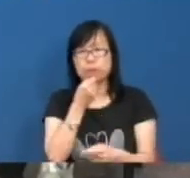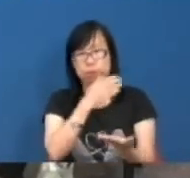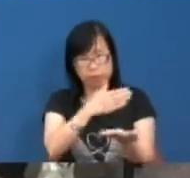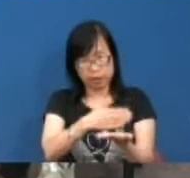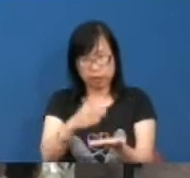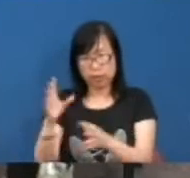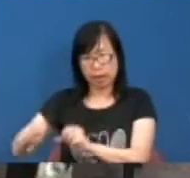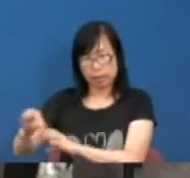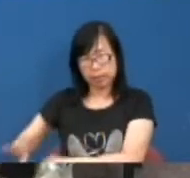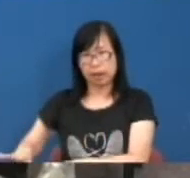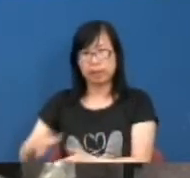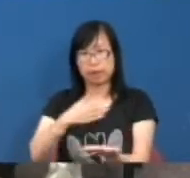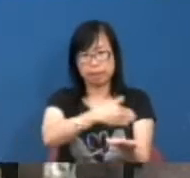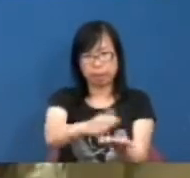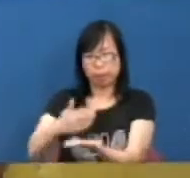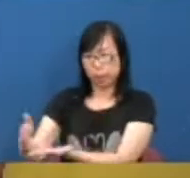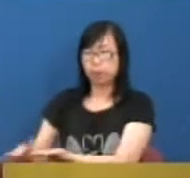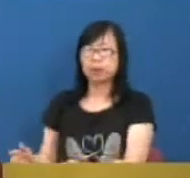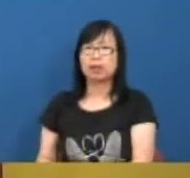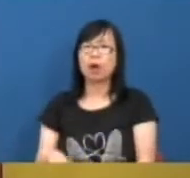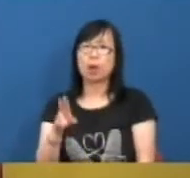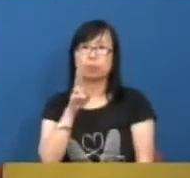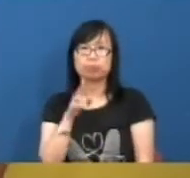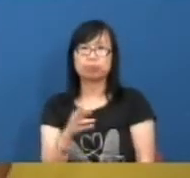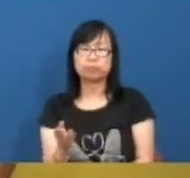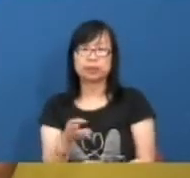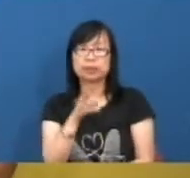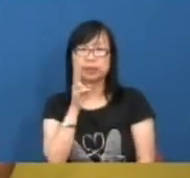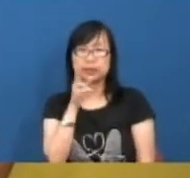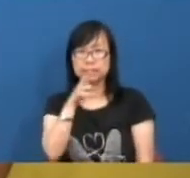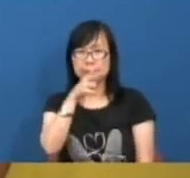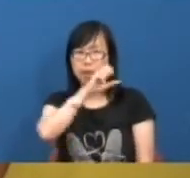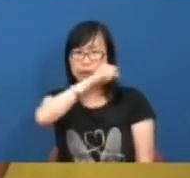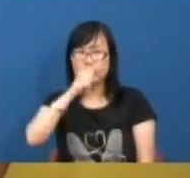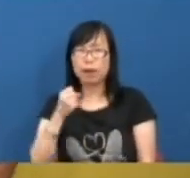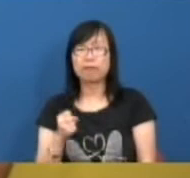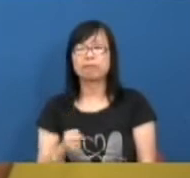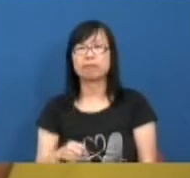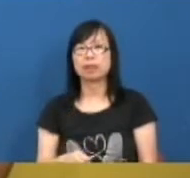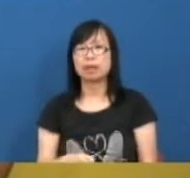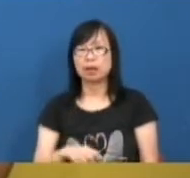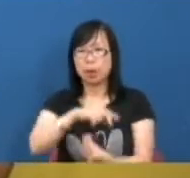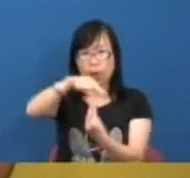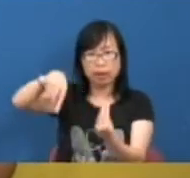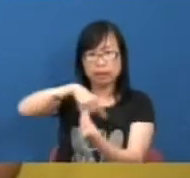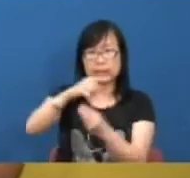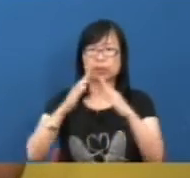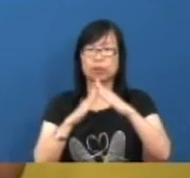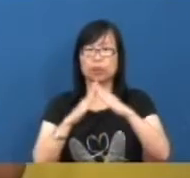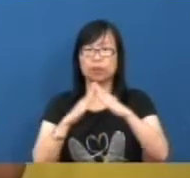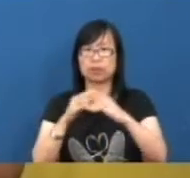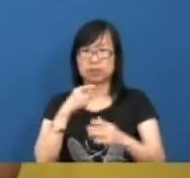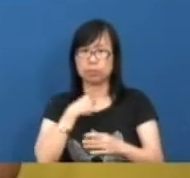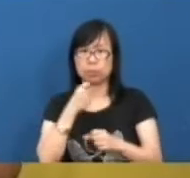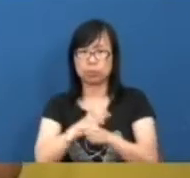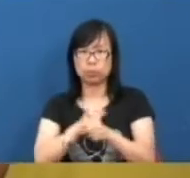如我哋即係台灣市政府佢哋對於佢哋環境局咧就話，即係要做到